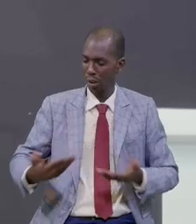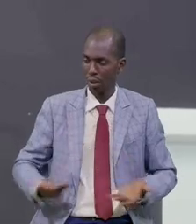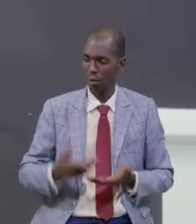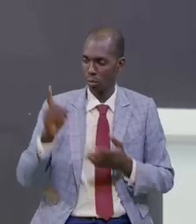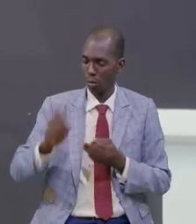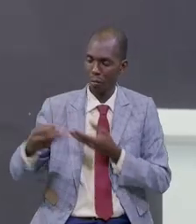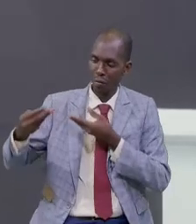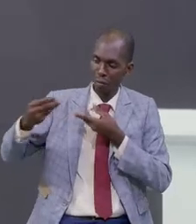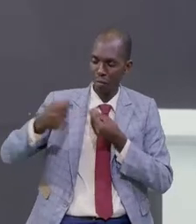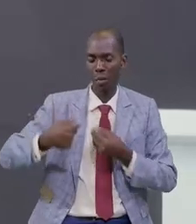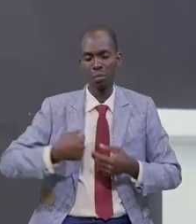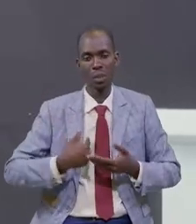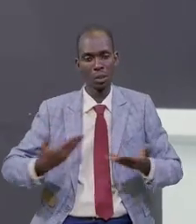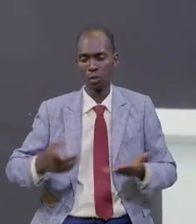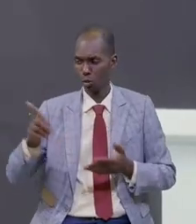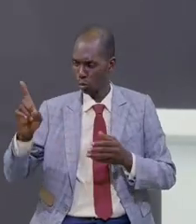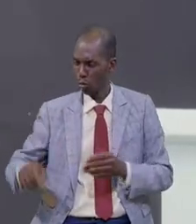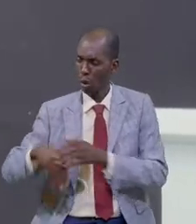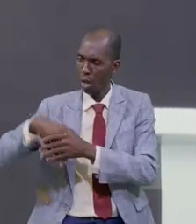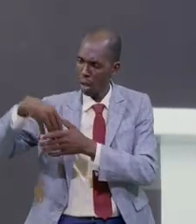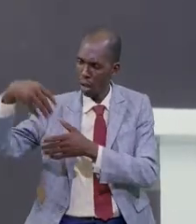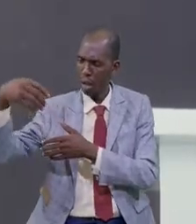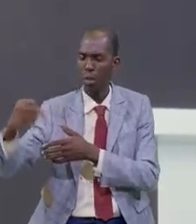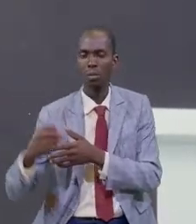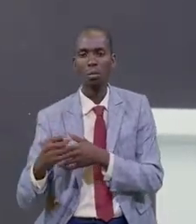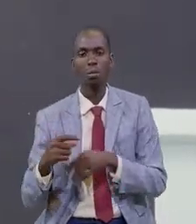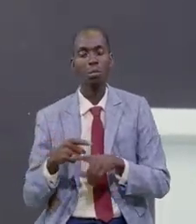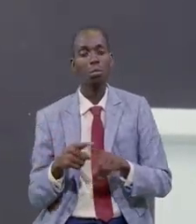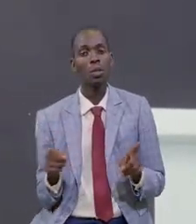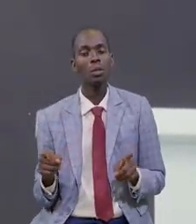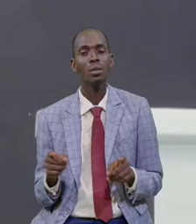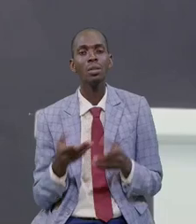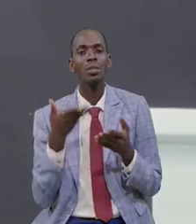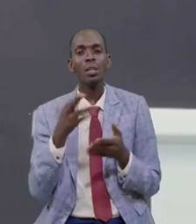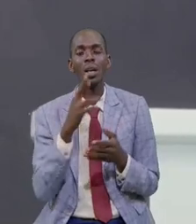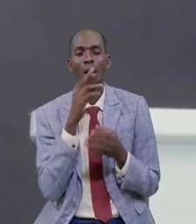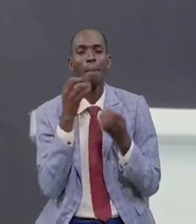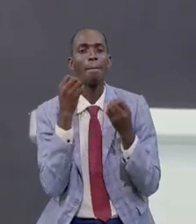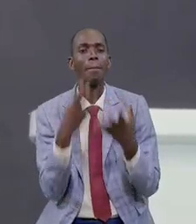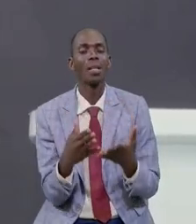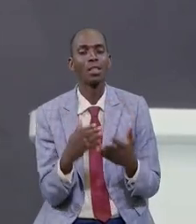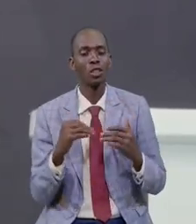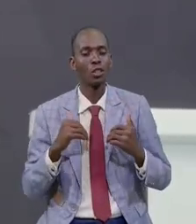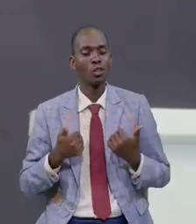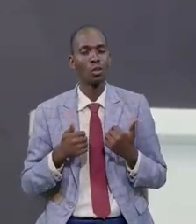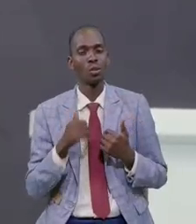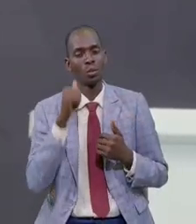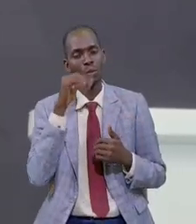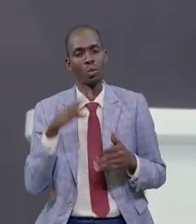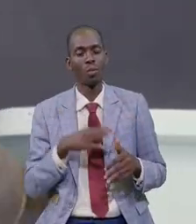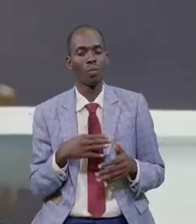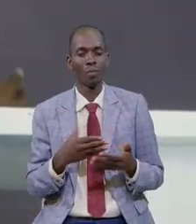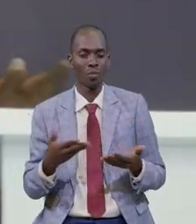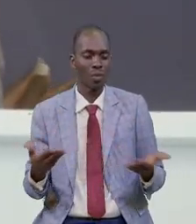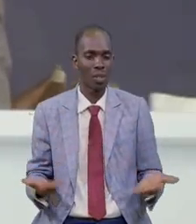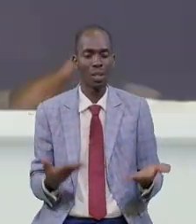ses mains les autres filles que vous connaissez sont dans la rue dans le coin de la